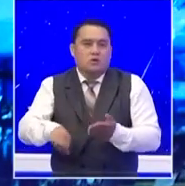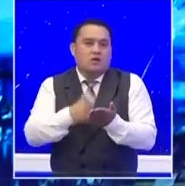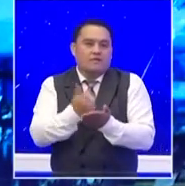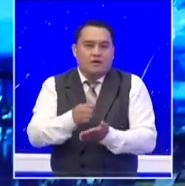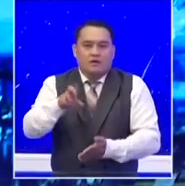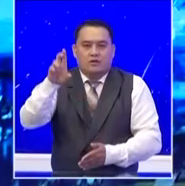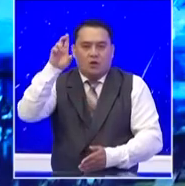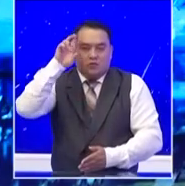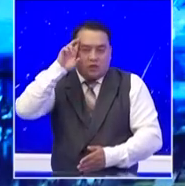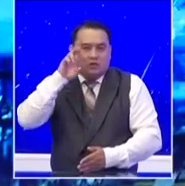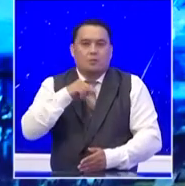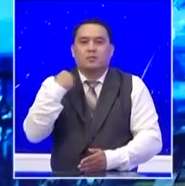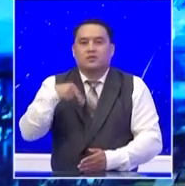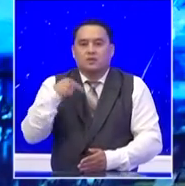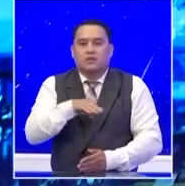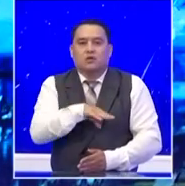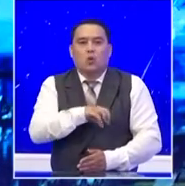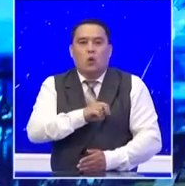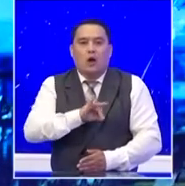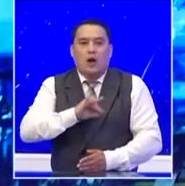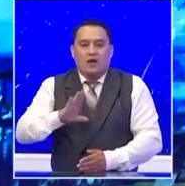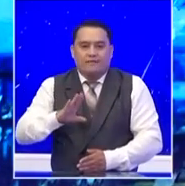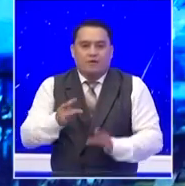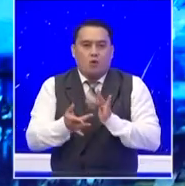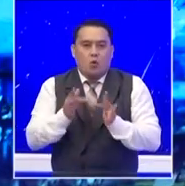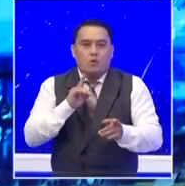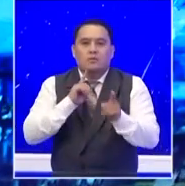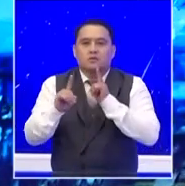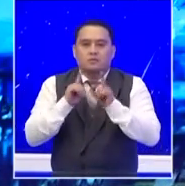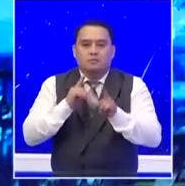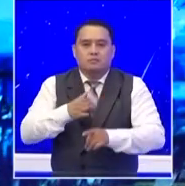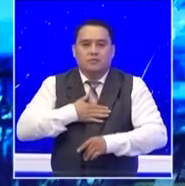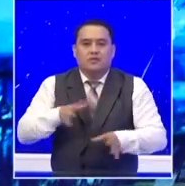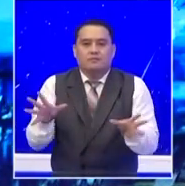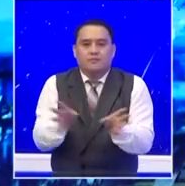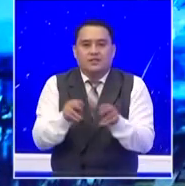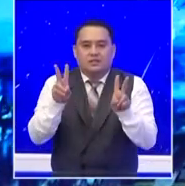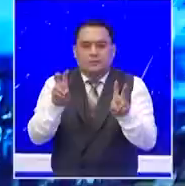государства Касым-Жомарт Токаев в ходе республиканского онлайн-форума «Без Бергемес».